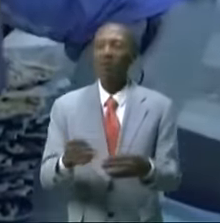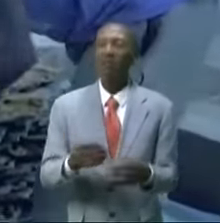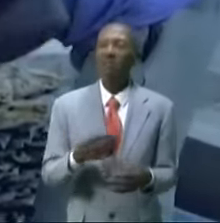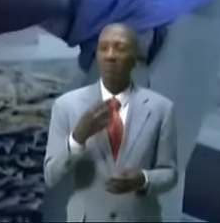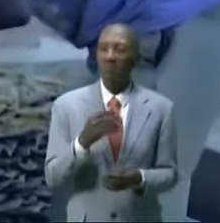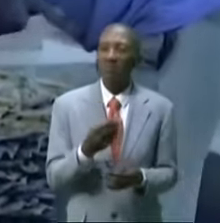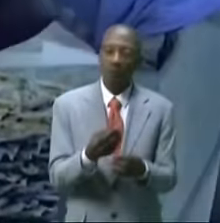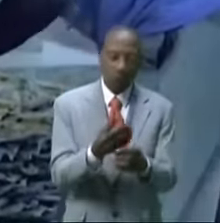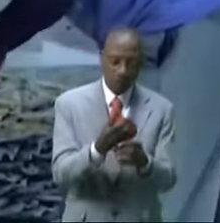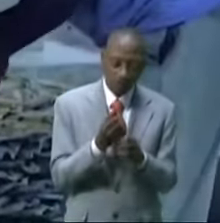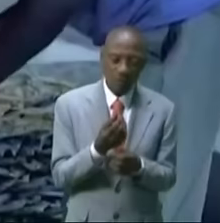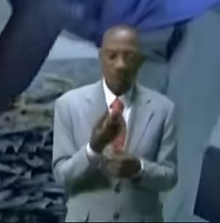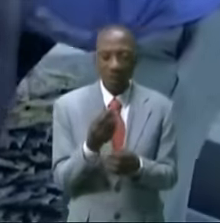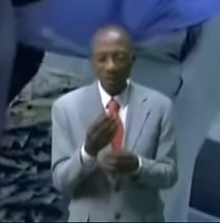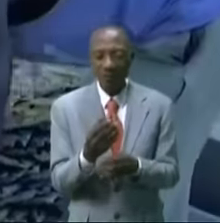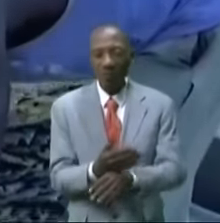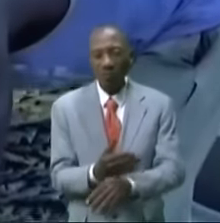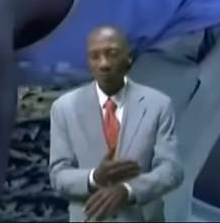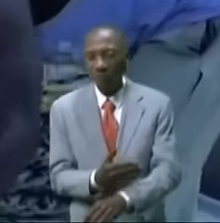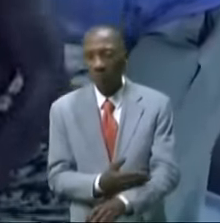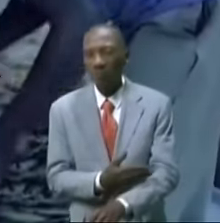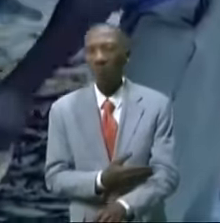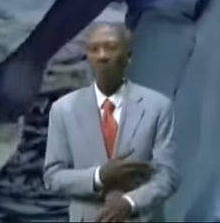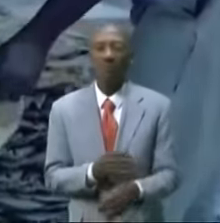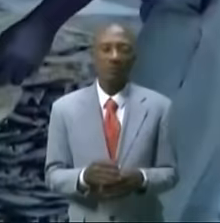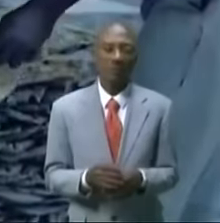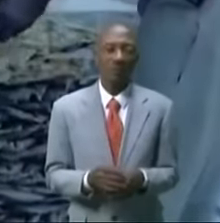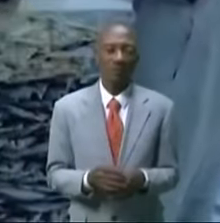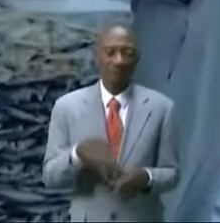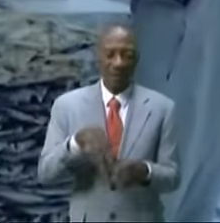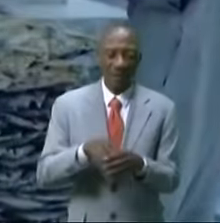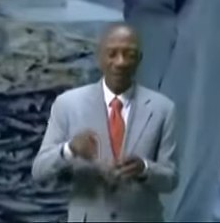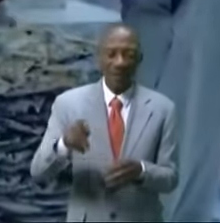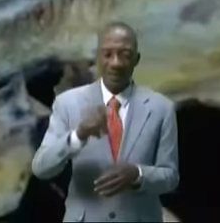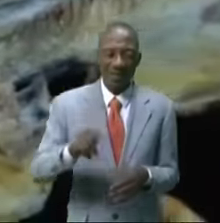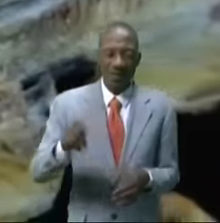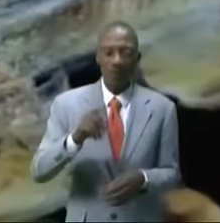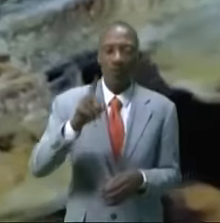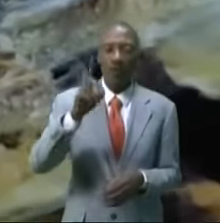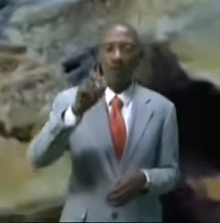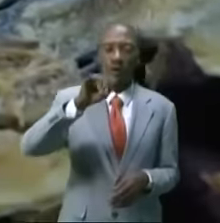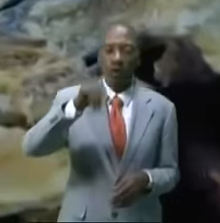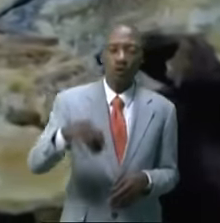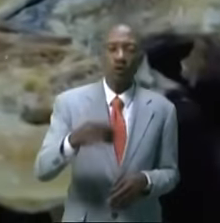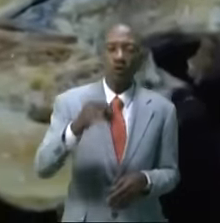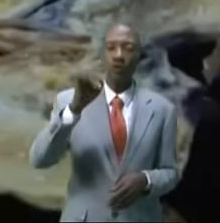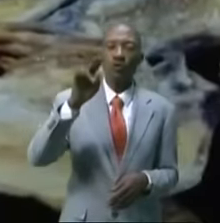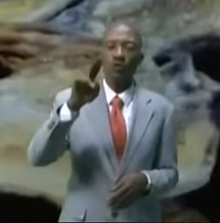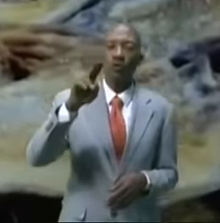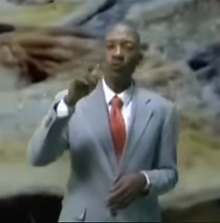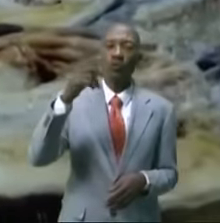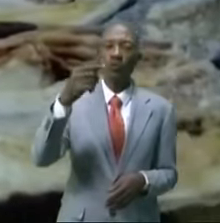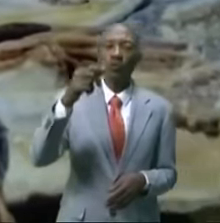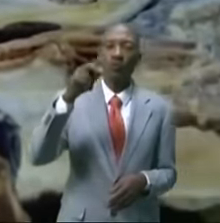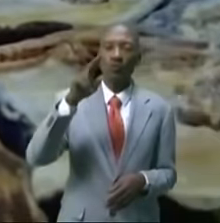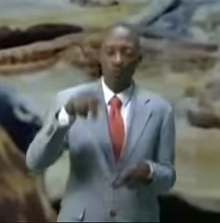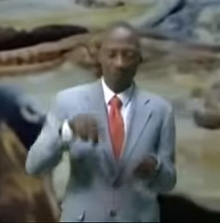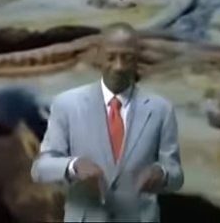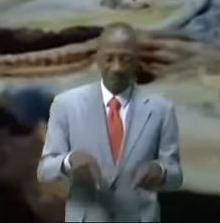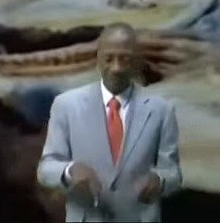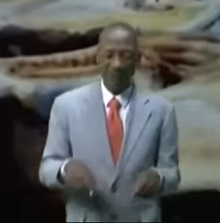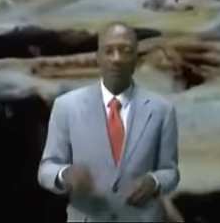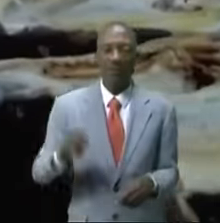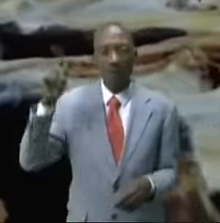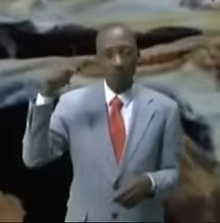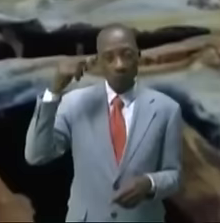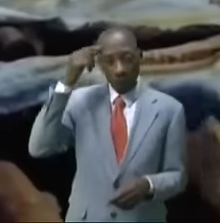pour ces jeunes à haut risque dans les territoires de Djougou à faire la paix, d'où le gouvernement central est appelé à soutenir